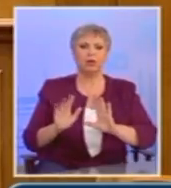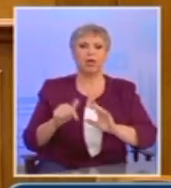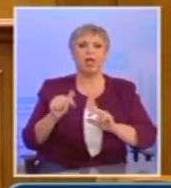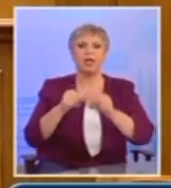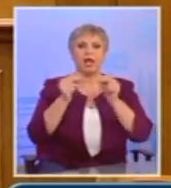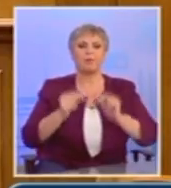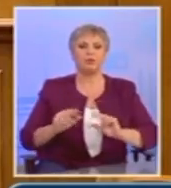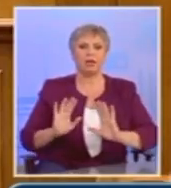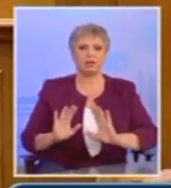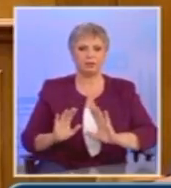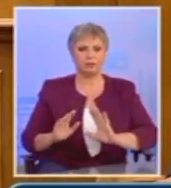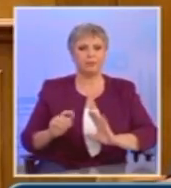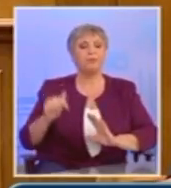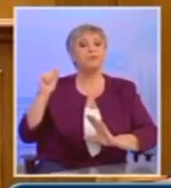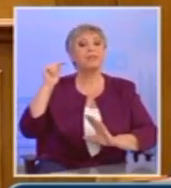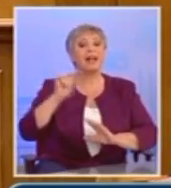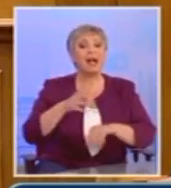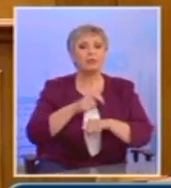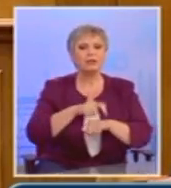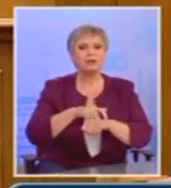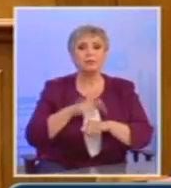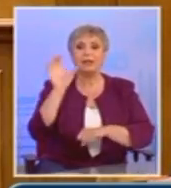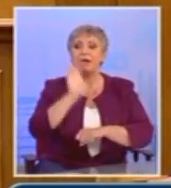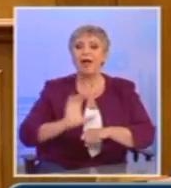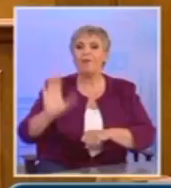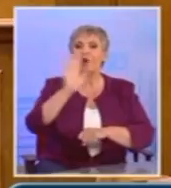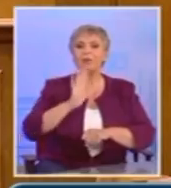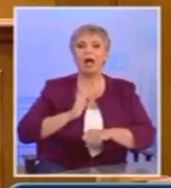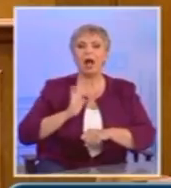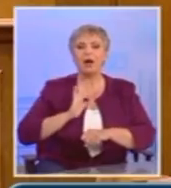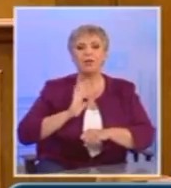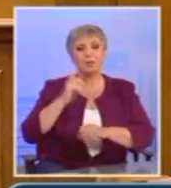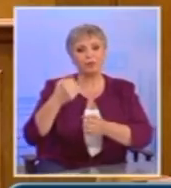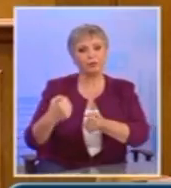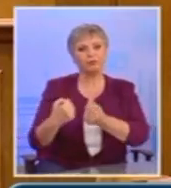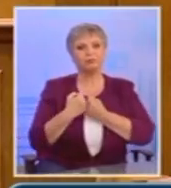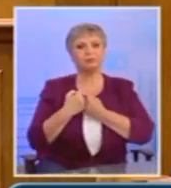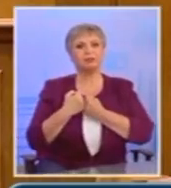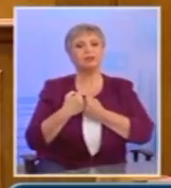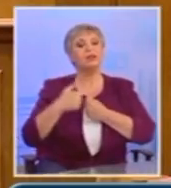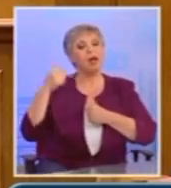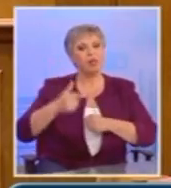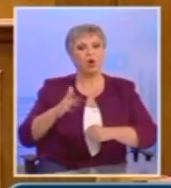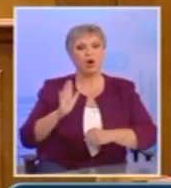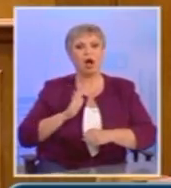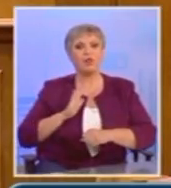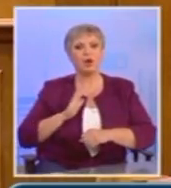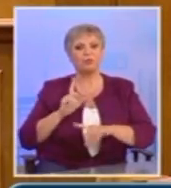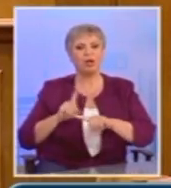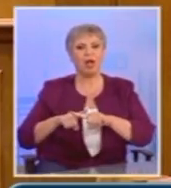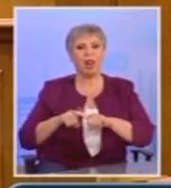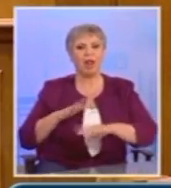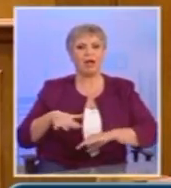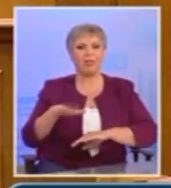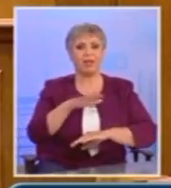Πυροδοτήσαμε ένα πανευρωπαϊκό κίνημα αλληλεγγύης προς το δοκιμαζόμενο ελληνικό λαό, που όμοιό του